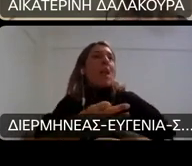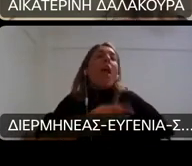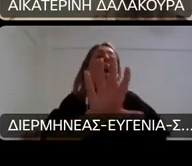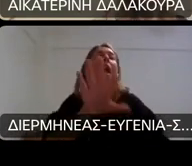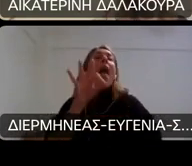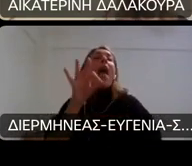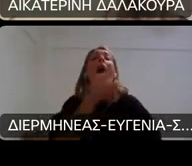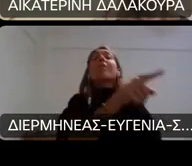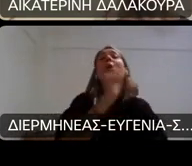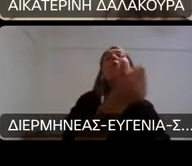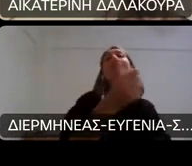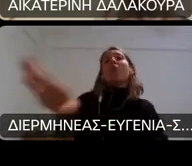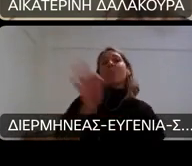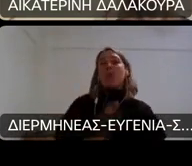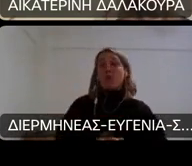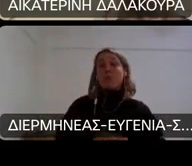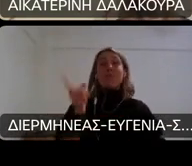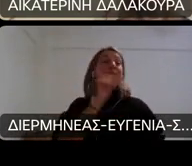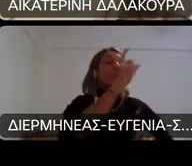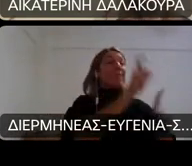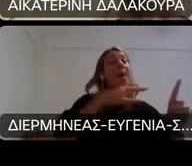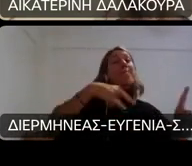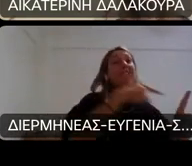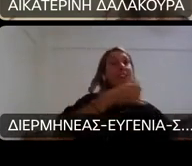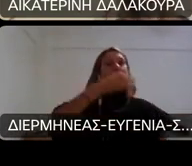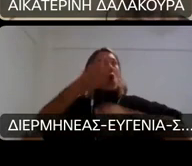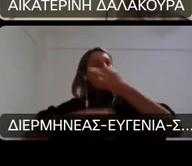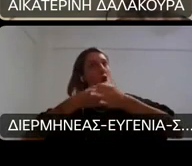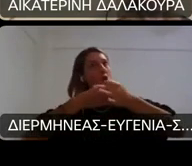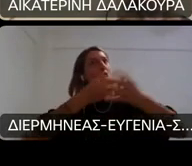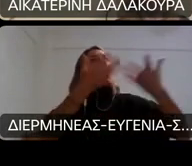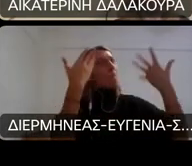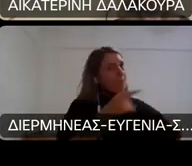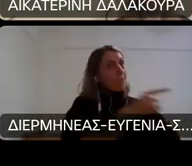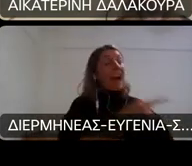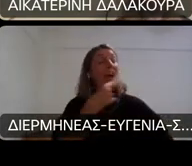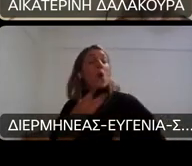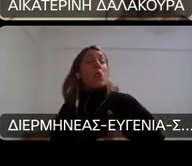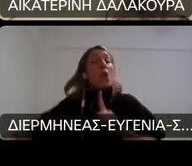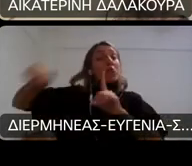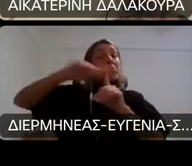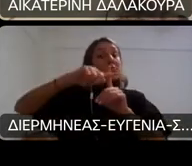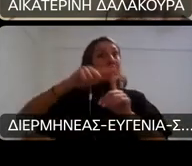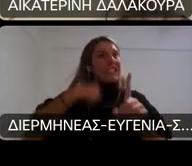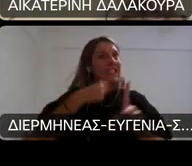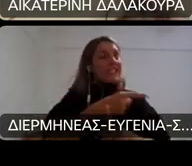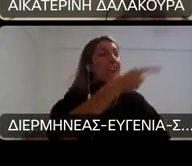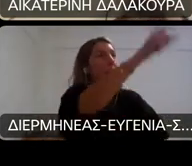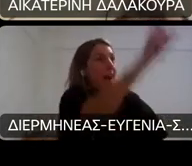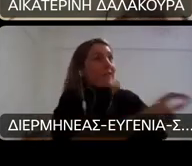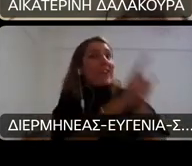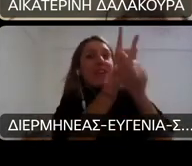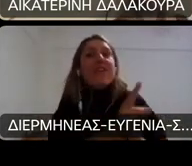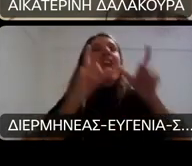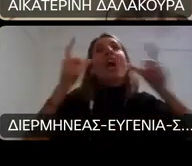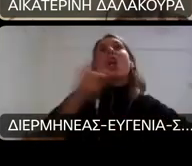αναφέρθηκαν αρκετοί από την κυρία Παυλίδου. Εγώ θέλω να προσθέσω, είναι αυτοί οι λόγοι δηλαδή, και χάρηκα που τους άκουσα από μια ειδική, τη γλωσσολόγο, την